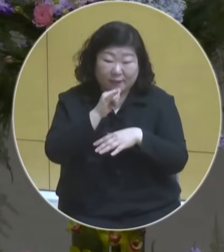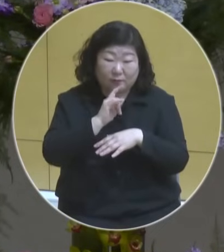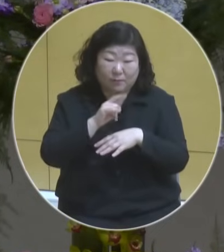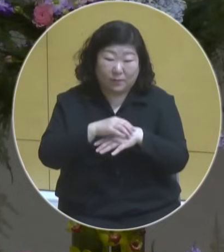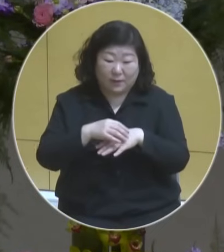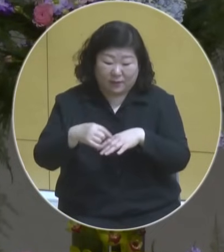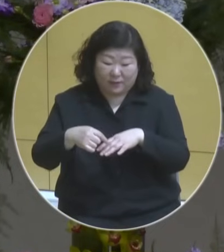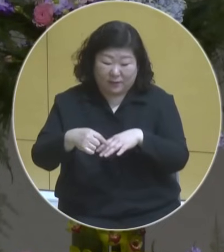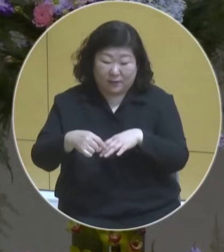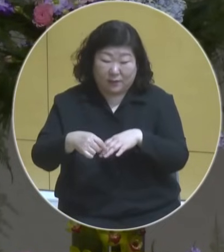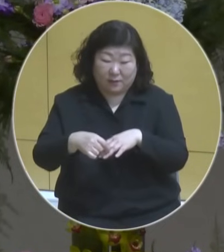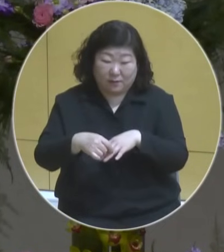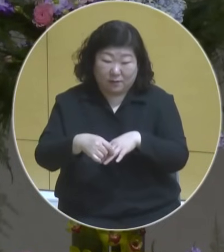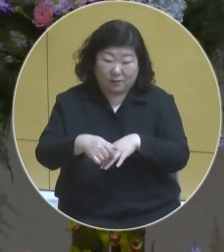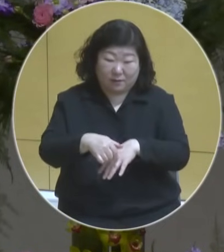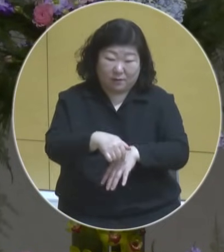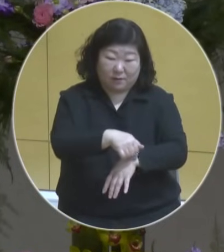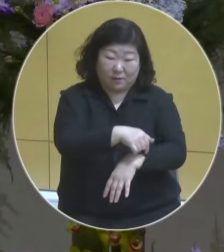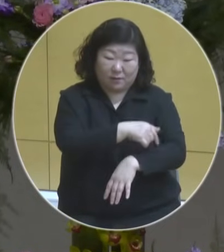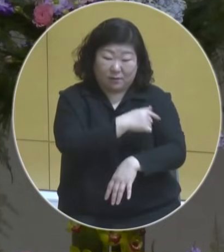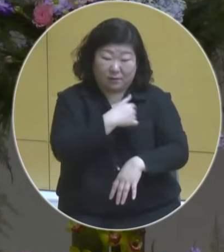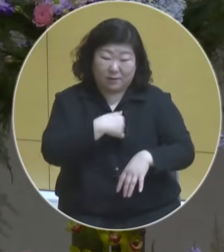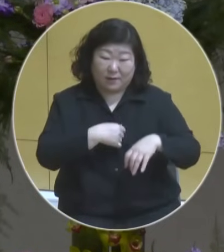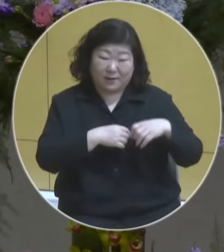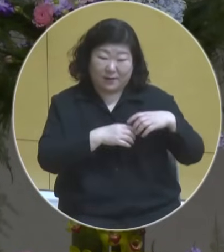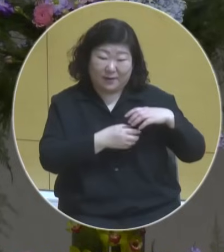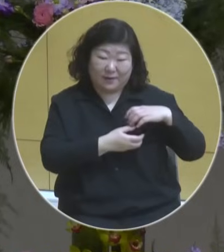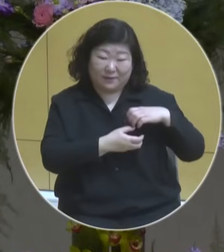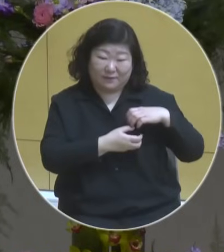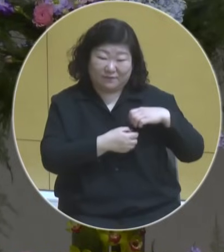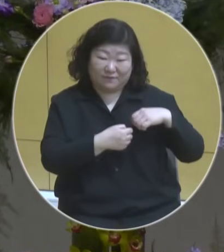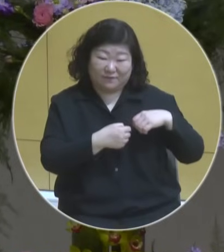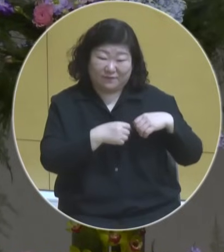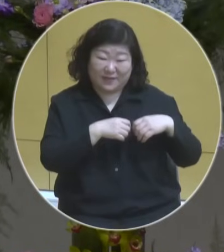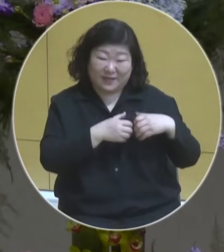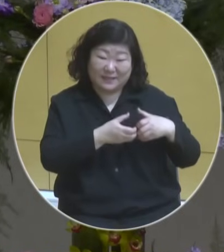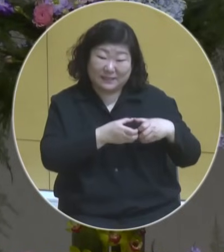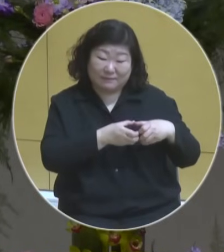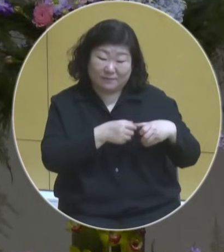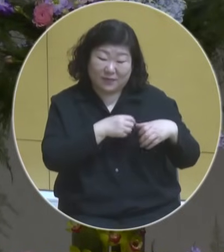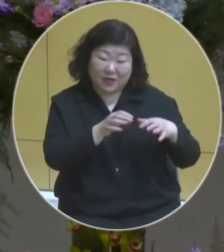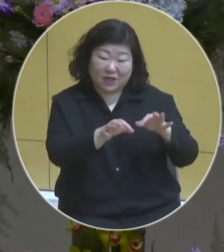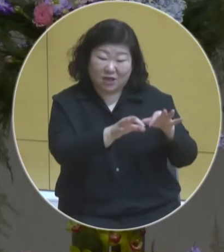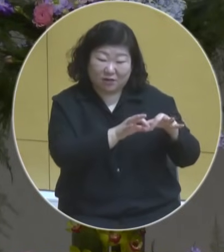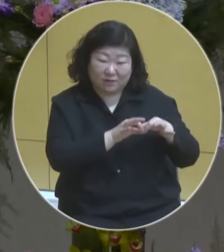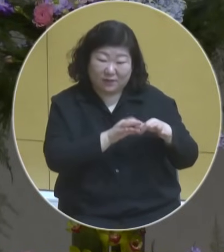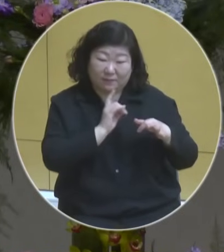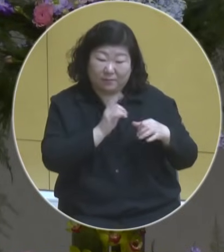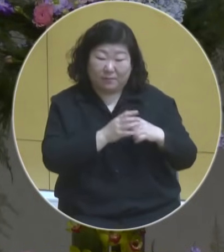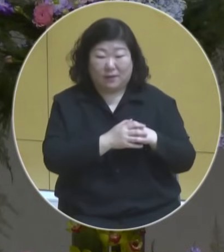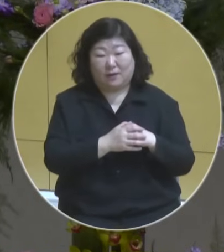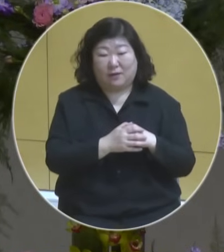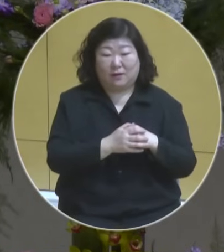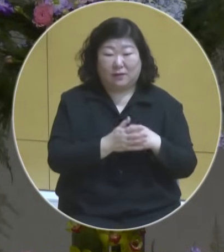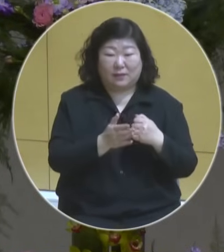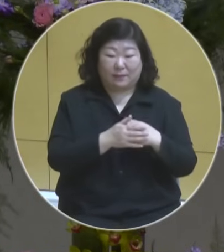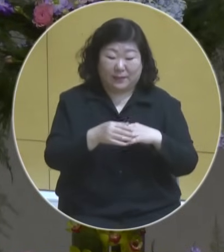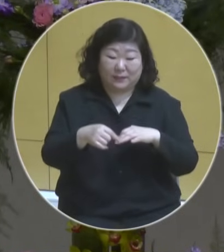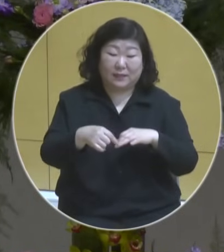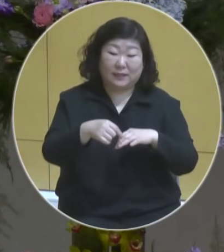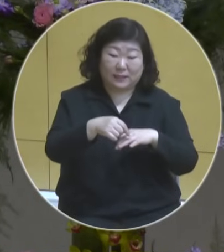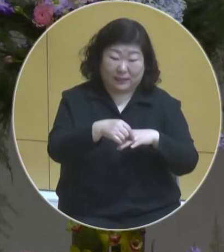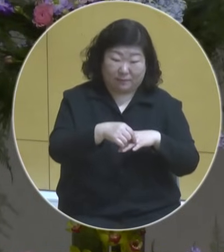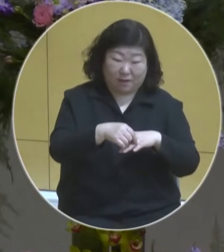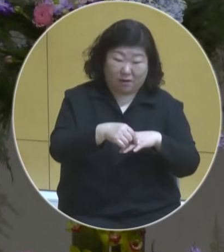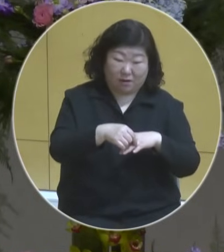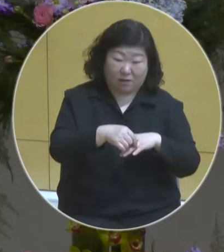있다고 믿었기 때문에 약지의 반지를 끼는 것은 바로 부부의 심장이 영원히 연결된다고 느끼게 해준다는